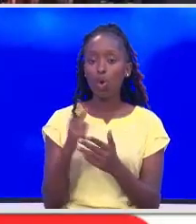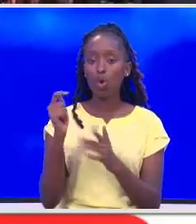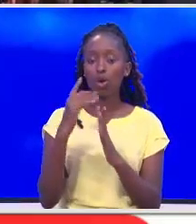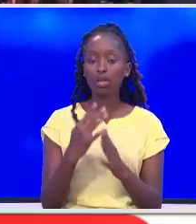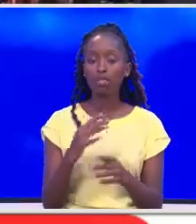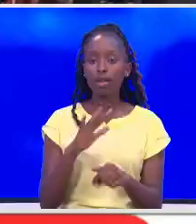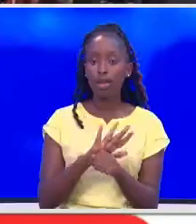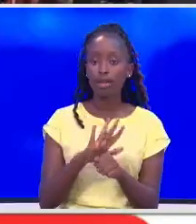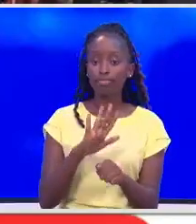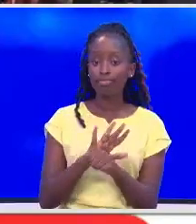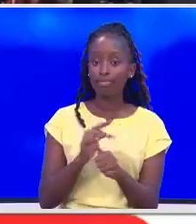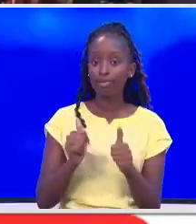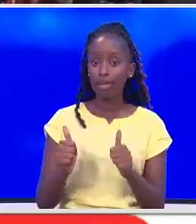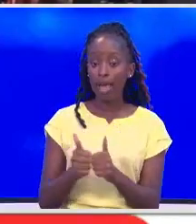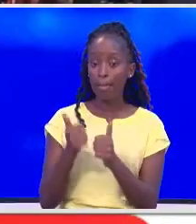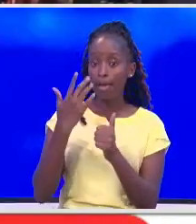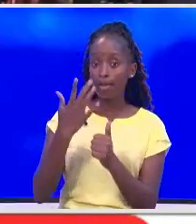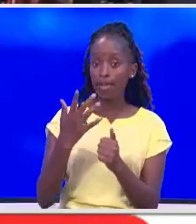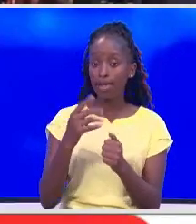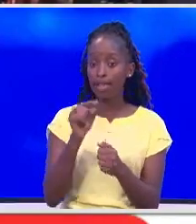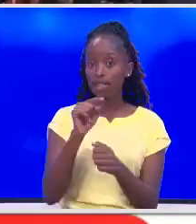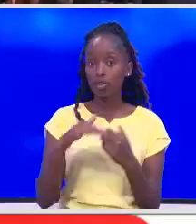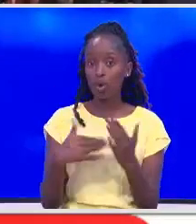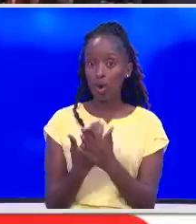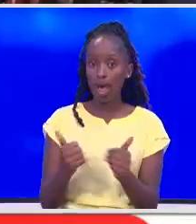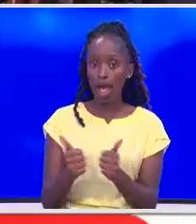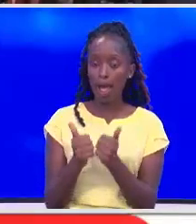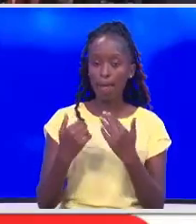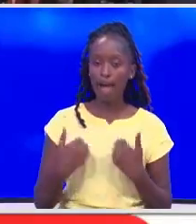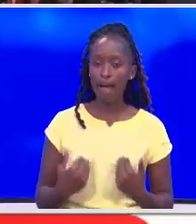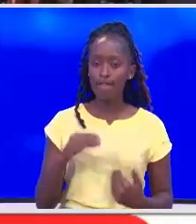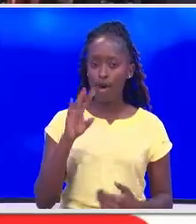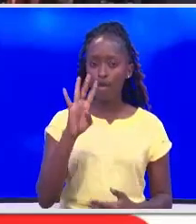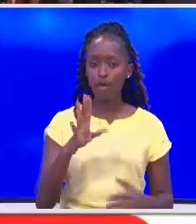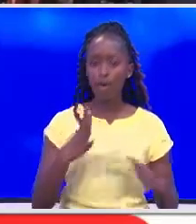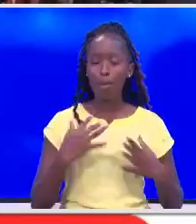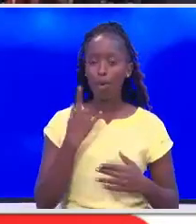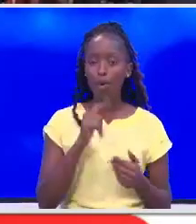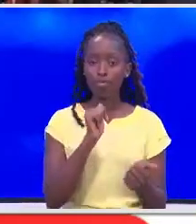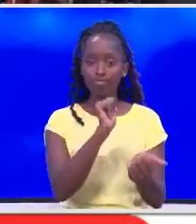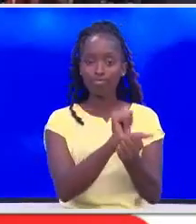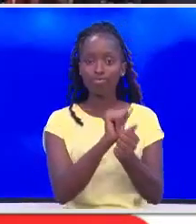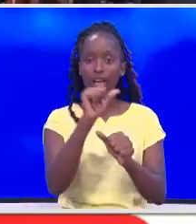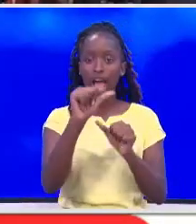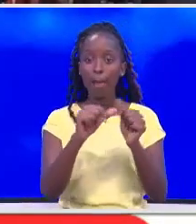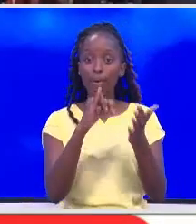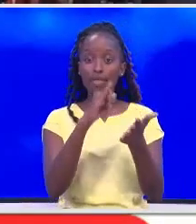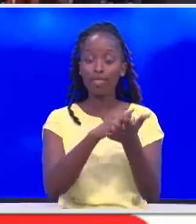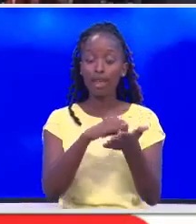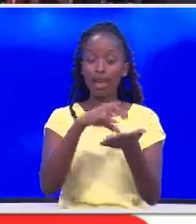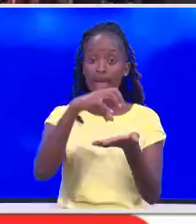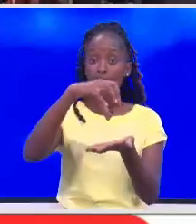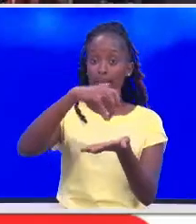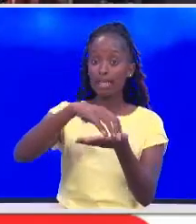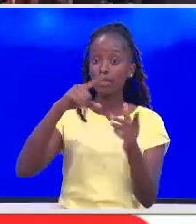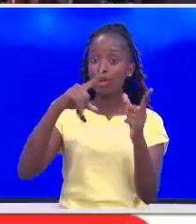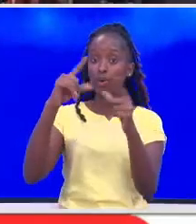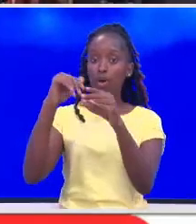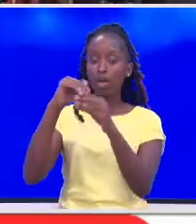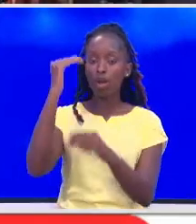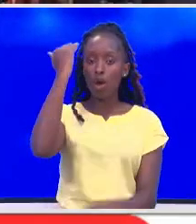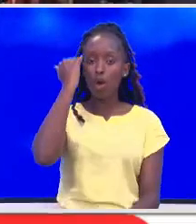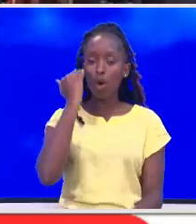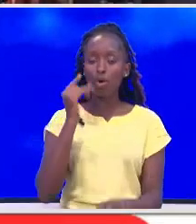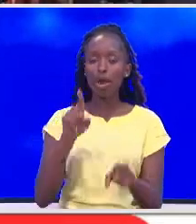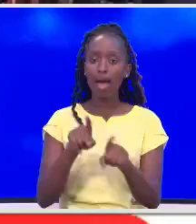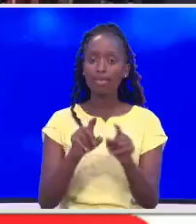huo uliotokea hayo ya kijiri. Washukiwa wane waliokamatwa kuhusiana na mkasa huo walifikishwa mahakamani mani kujibu mashtaka